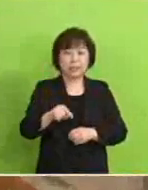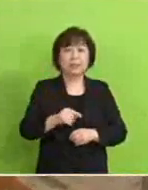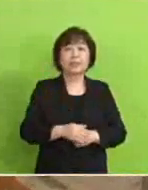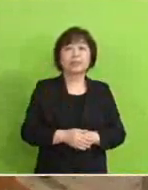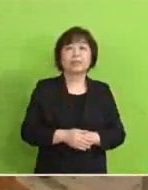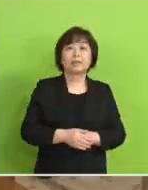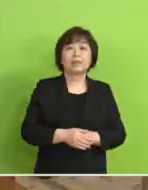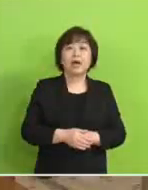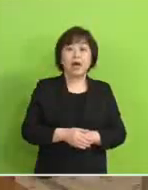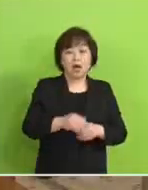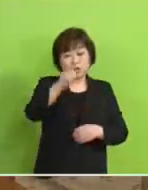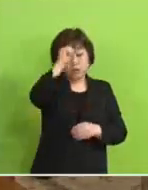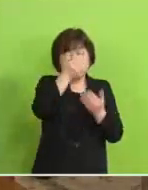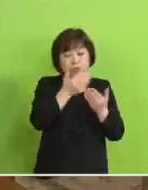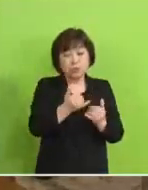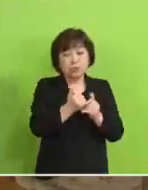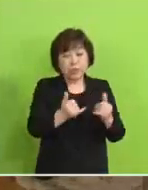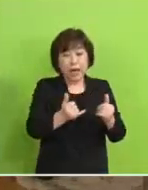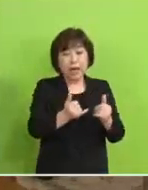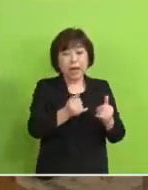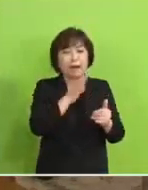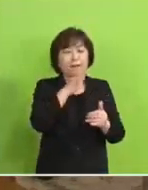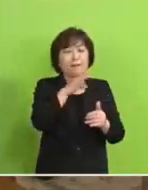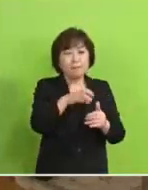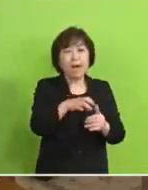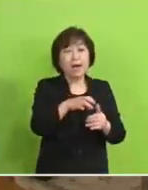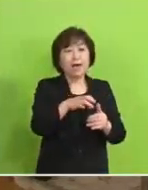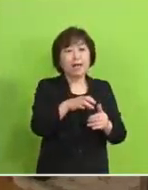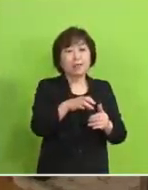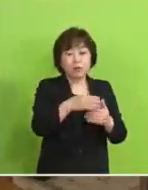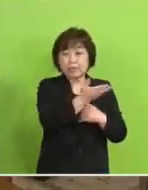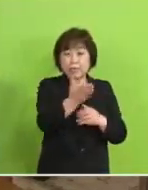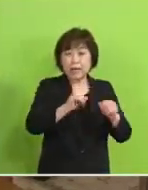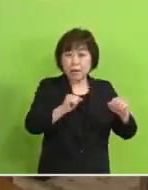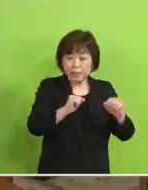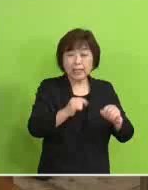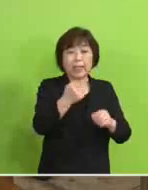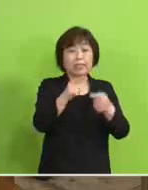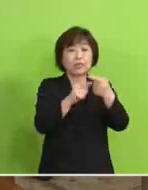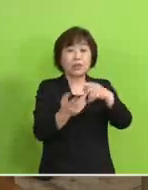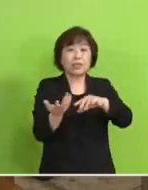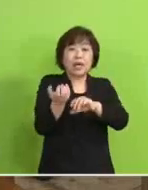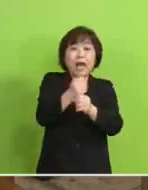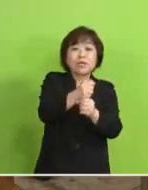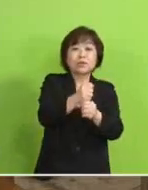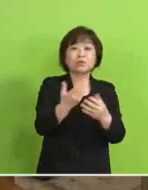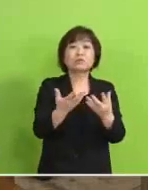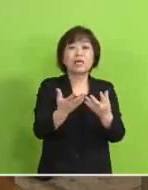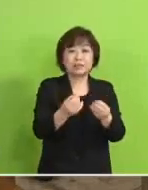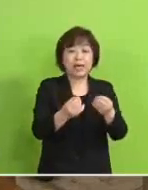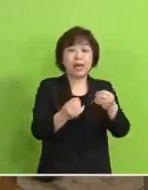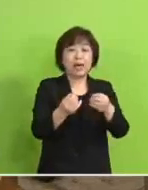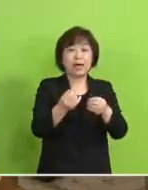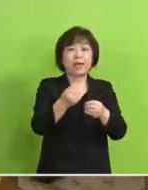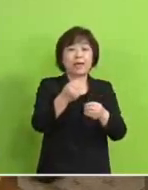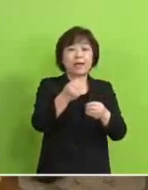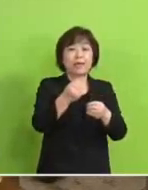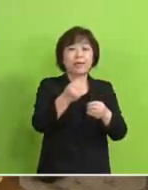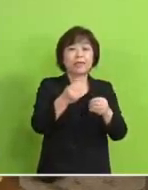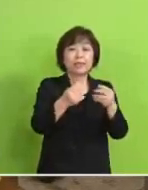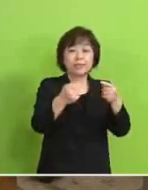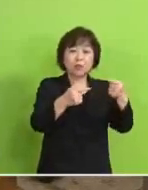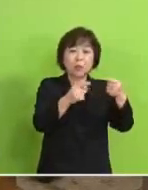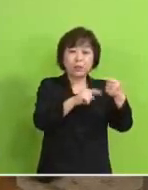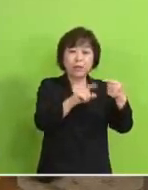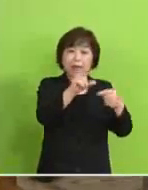して重症者、医療現場の皆さん頑張ってくれました。1人ご回復でございます。7名に